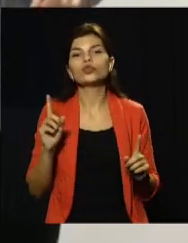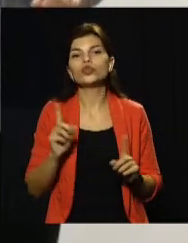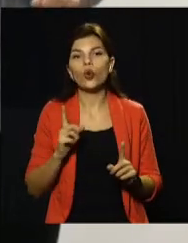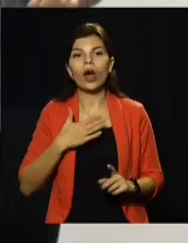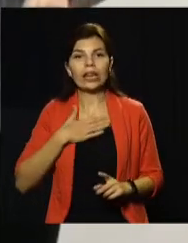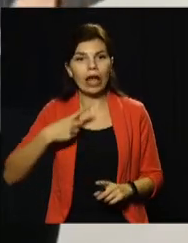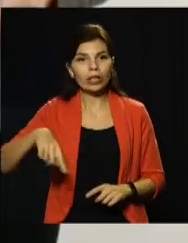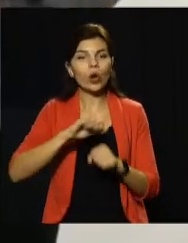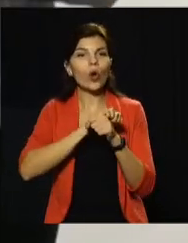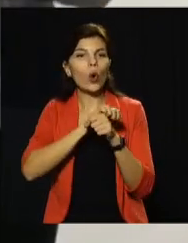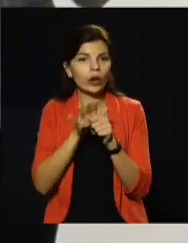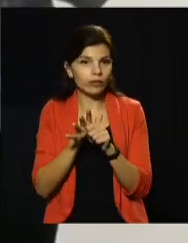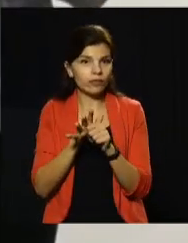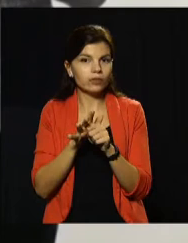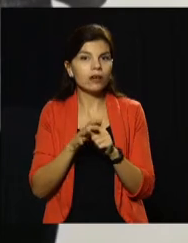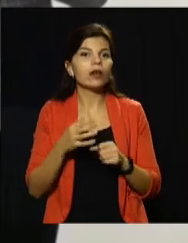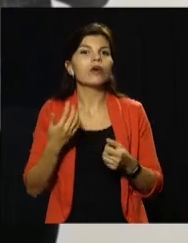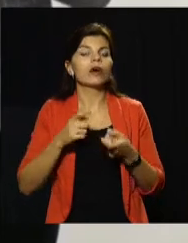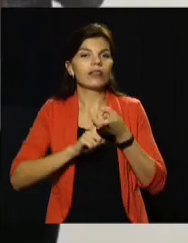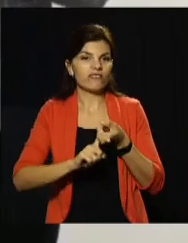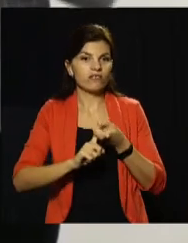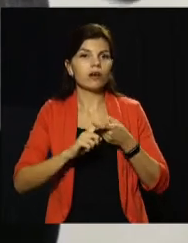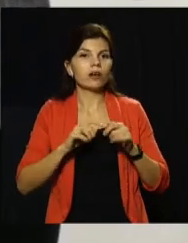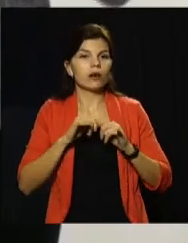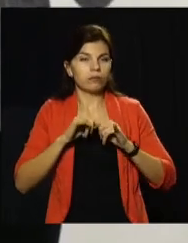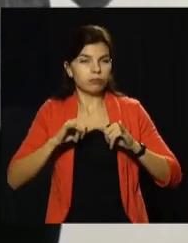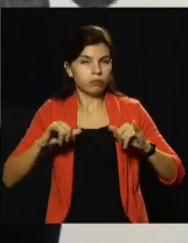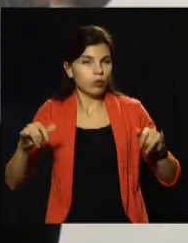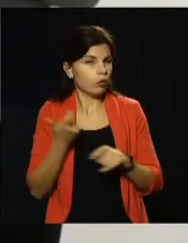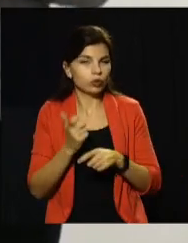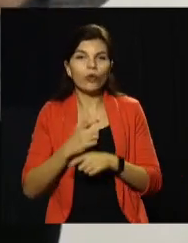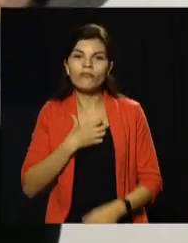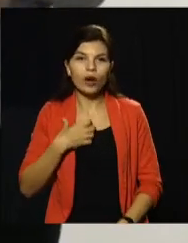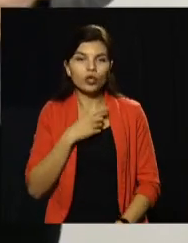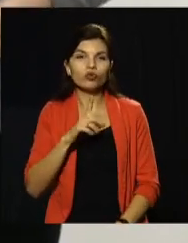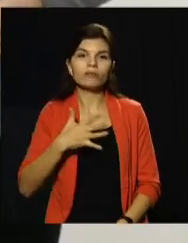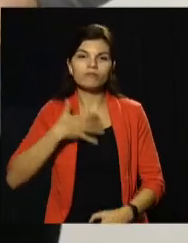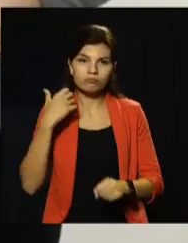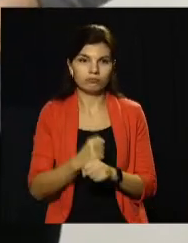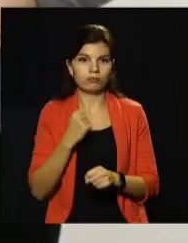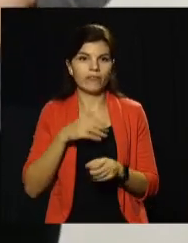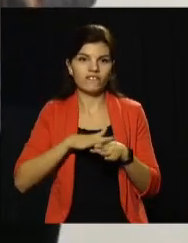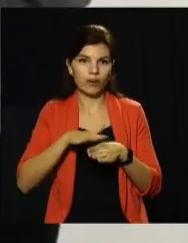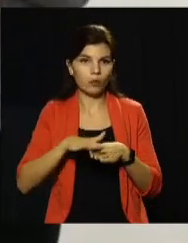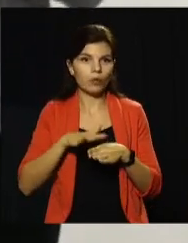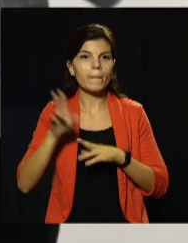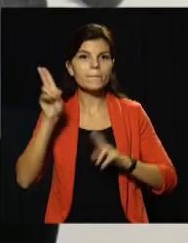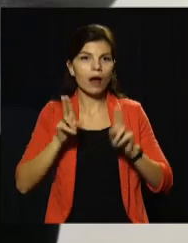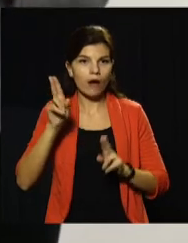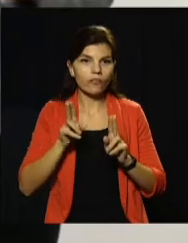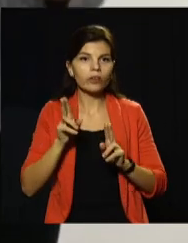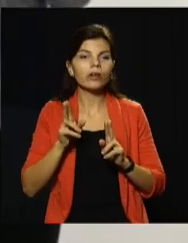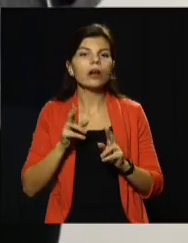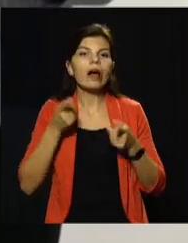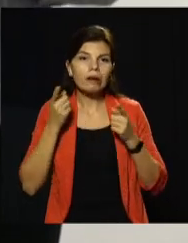нас коронавірус набирає обертів. І дуже важливо, щоб ви дотримались правил нової